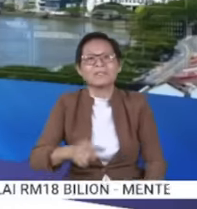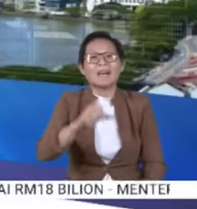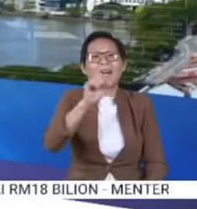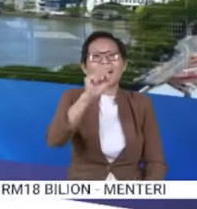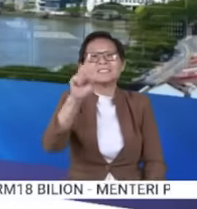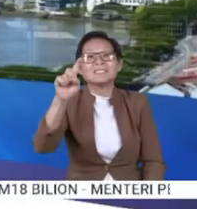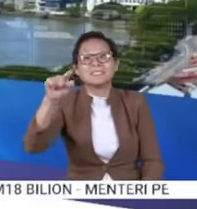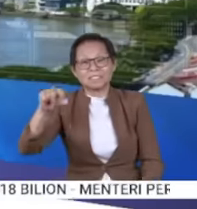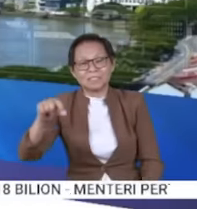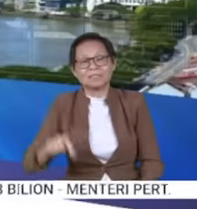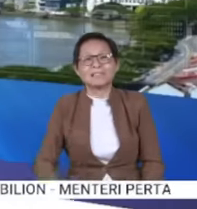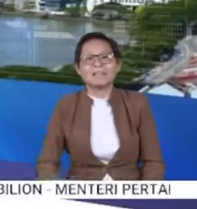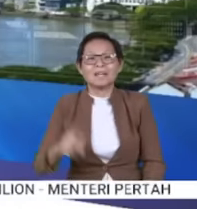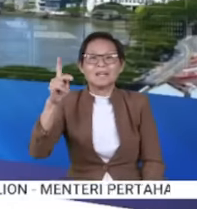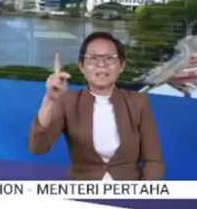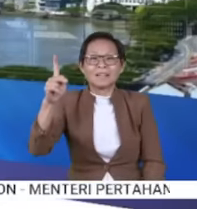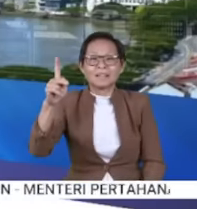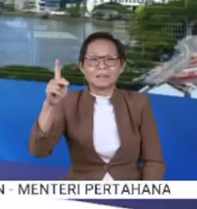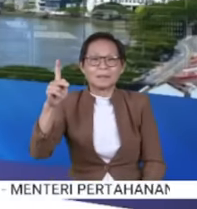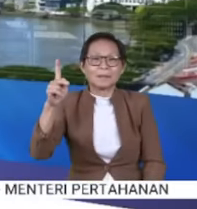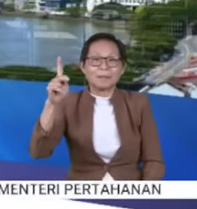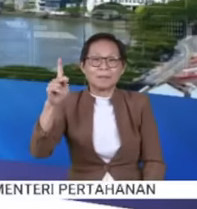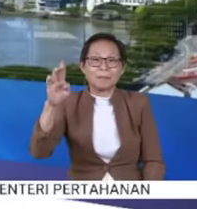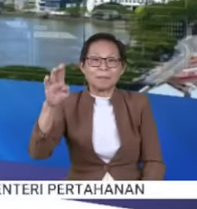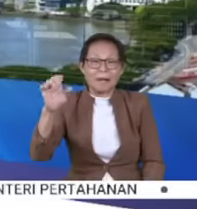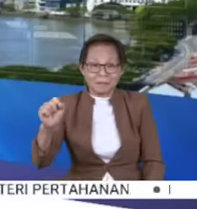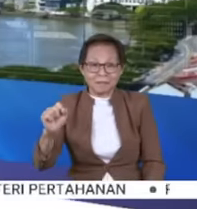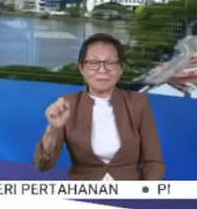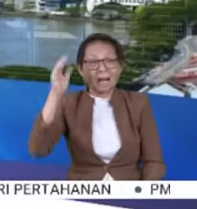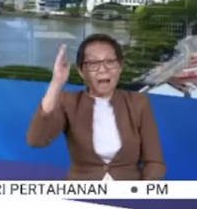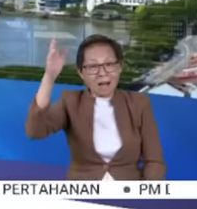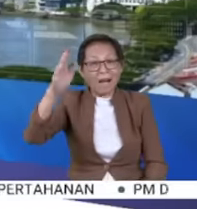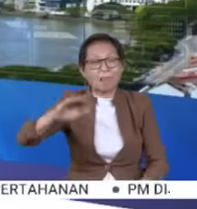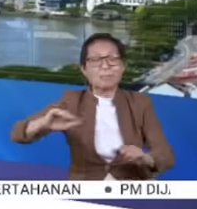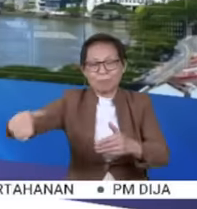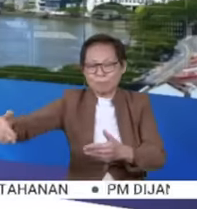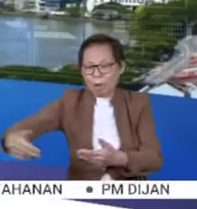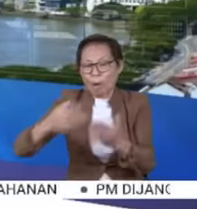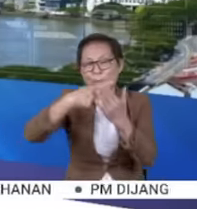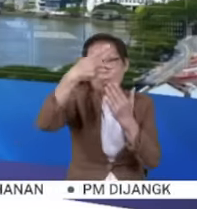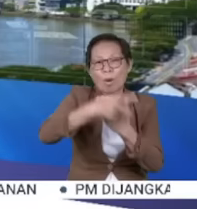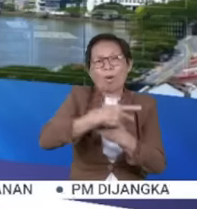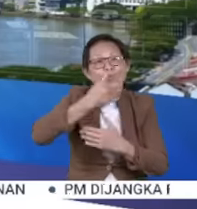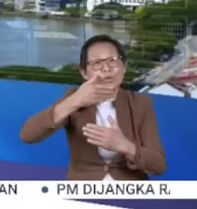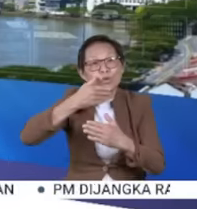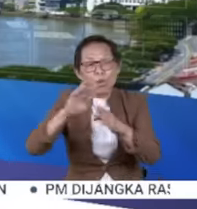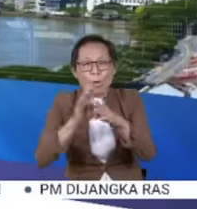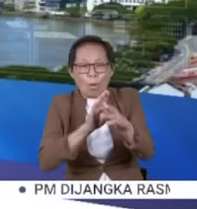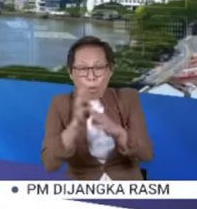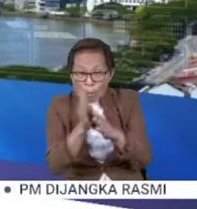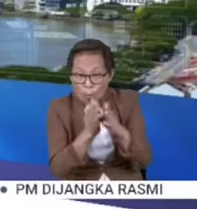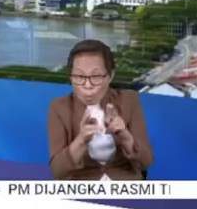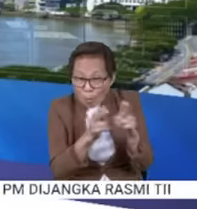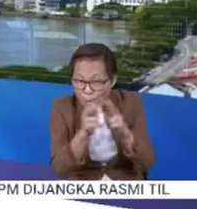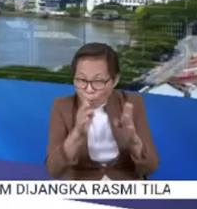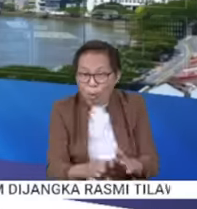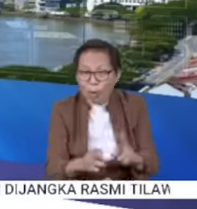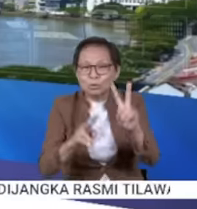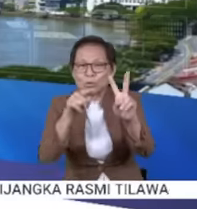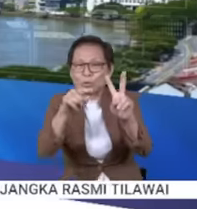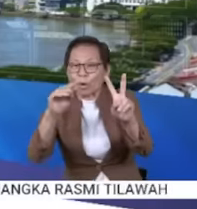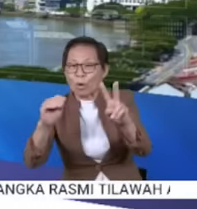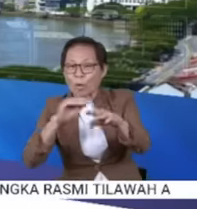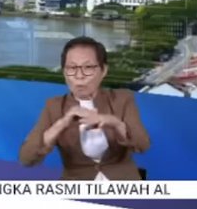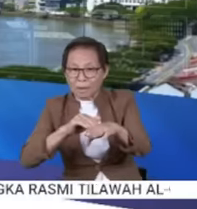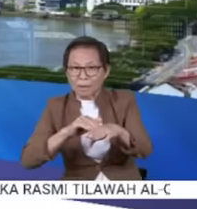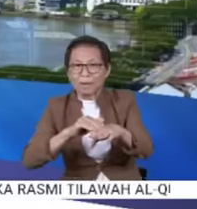Kementerian beliau sukan dan pembangunan Usahawan akan memperkenalkan program use entrep atau Yes